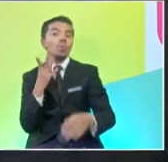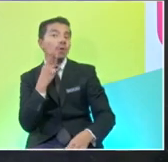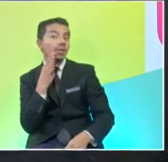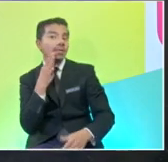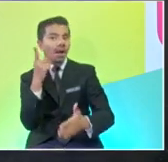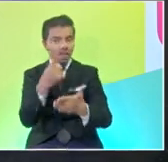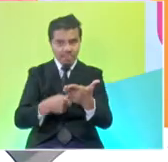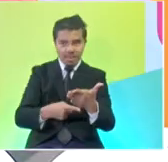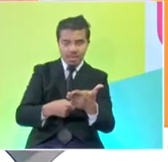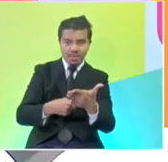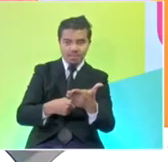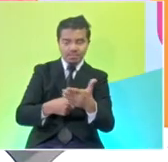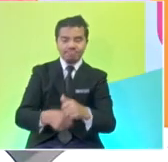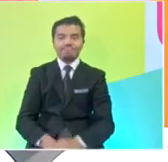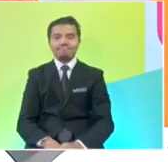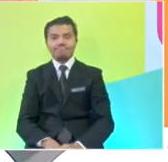Pelangi ke depan tuh